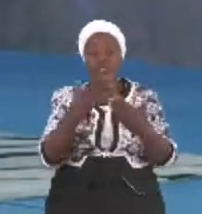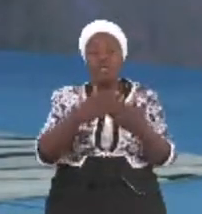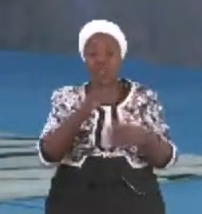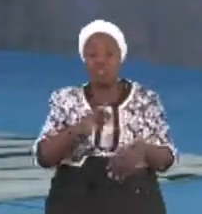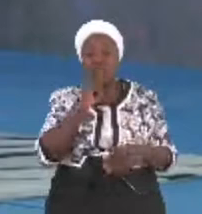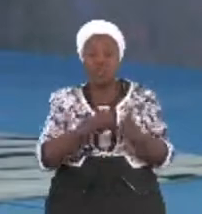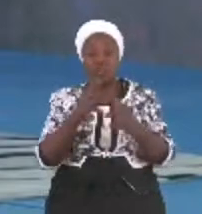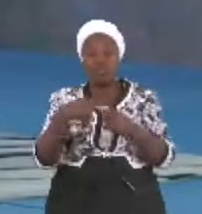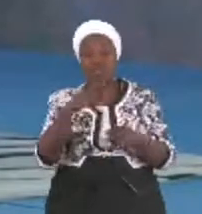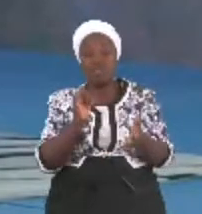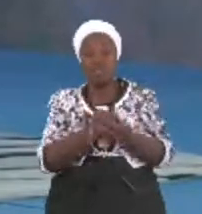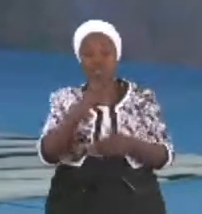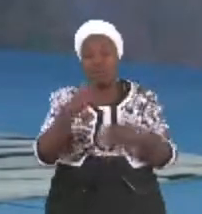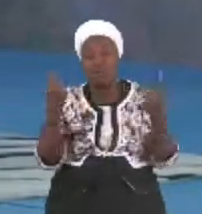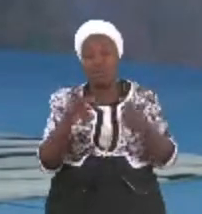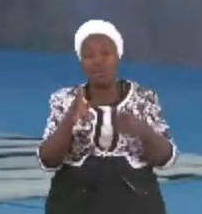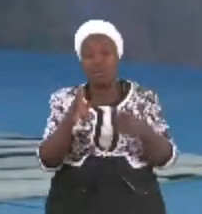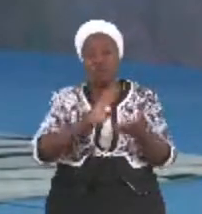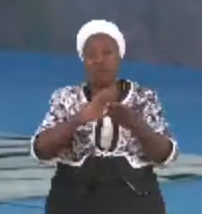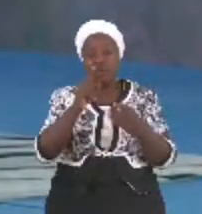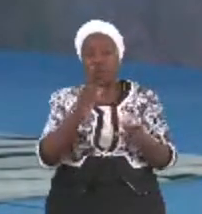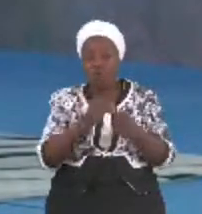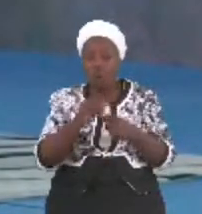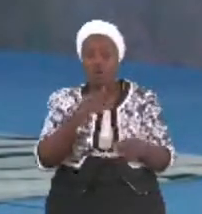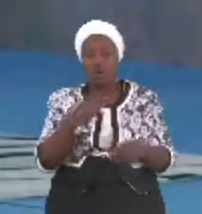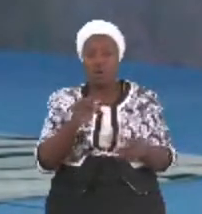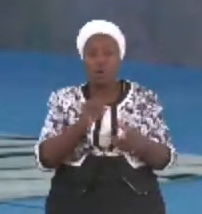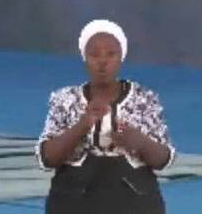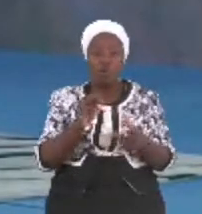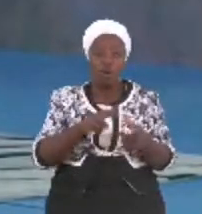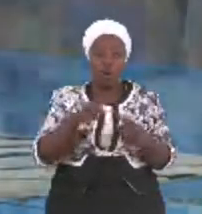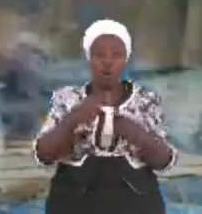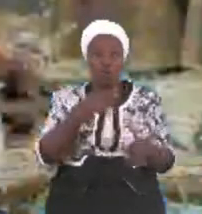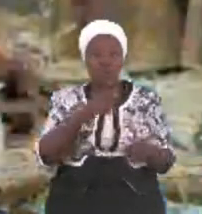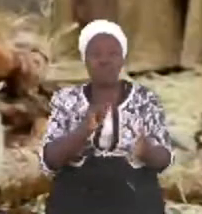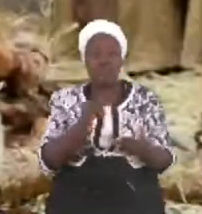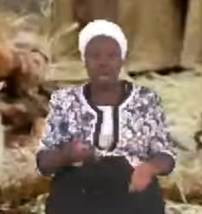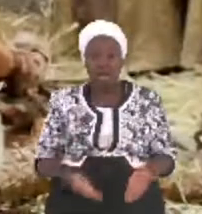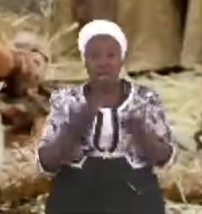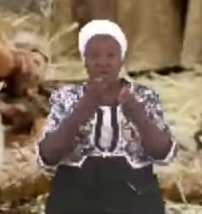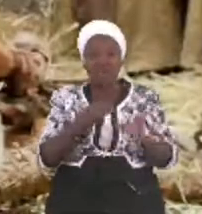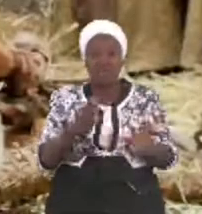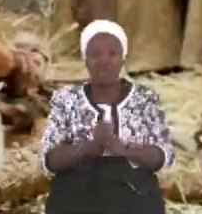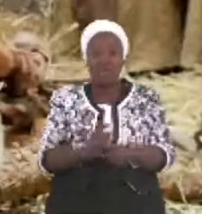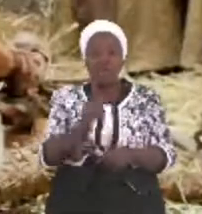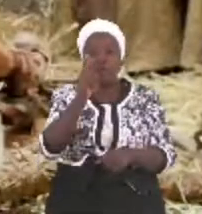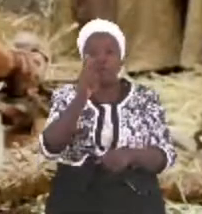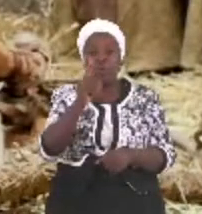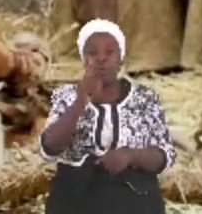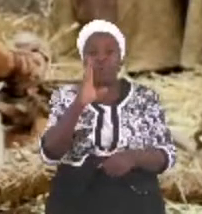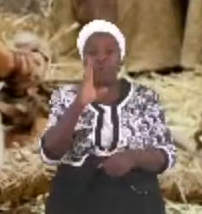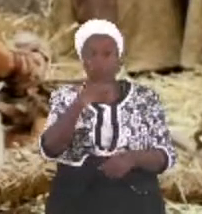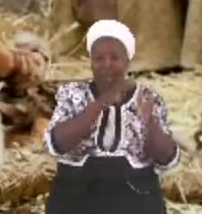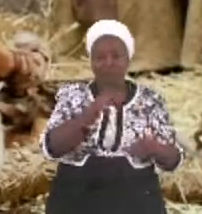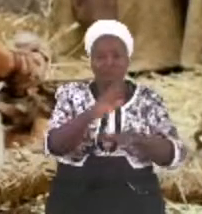sont pardonnés, ou de dire, lève-toi, prends ton lit et marche. Or, verset